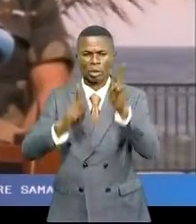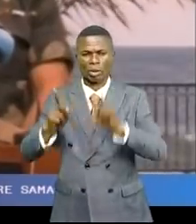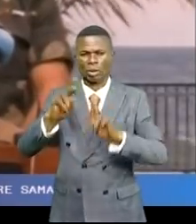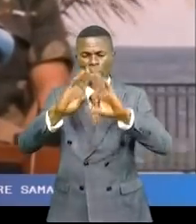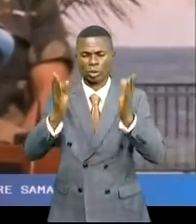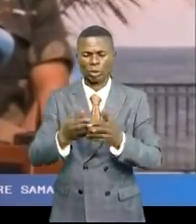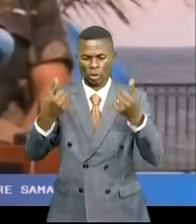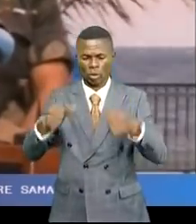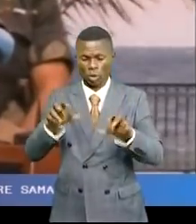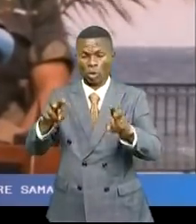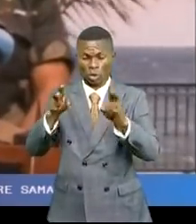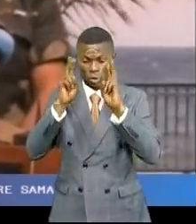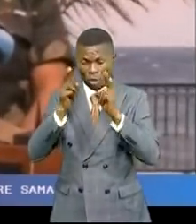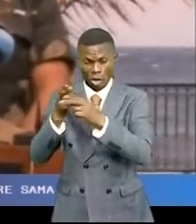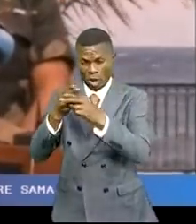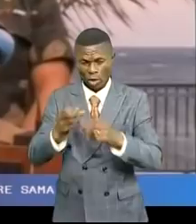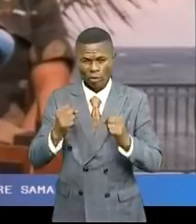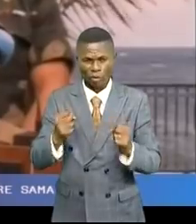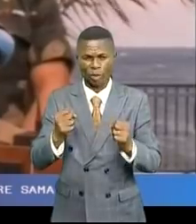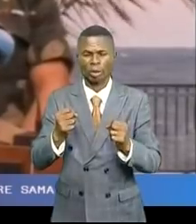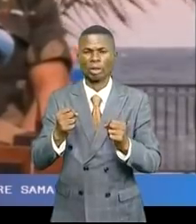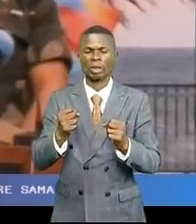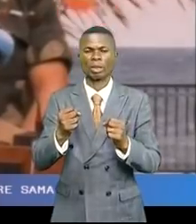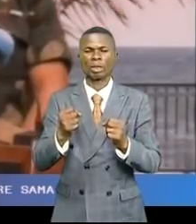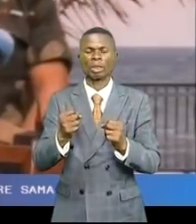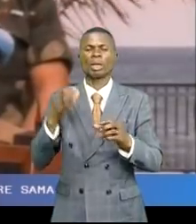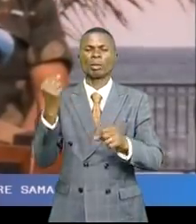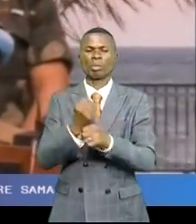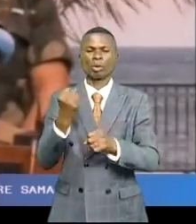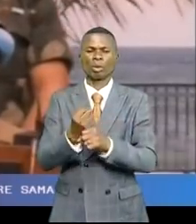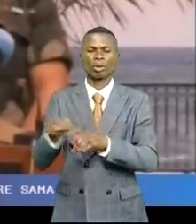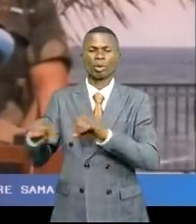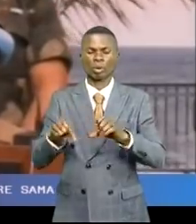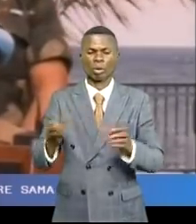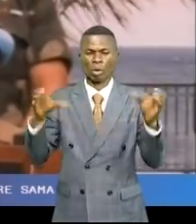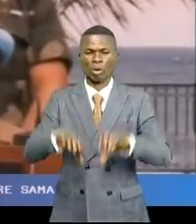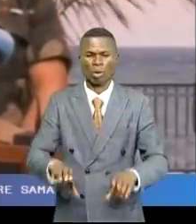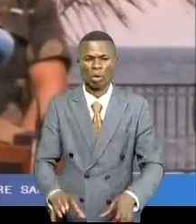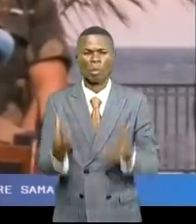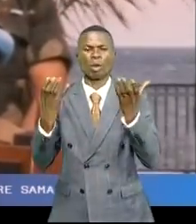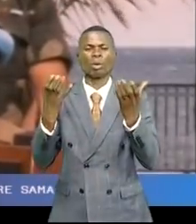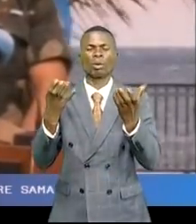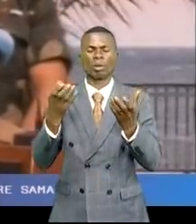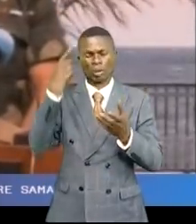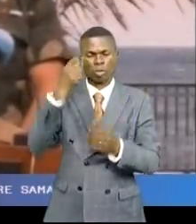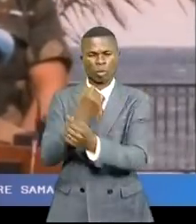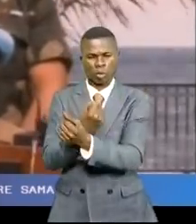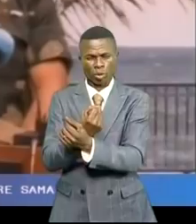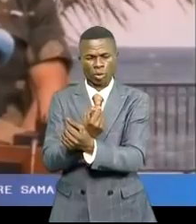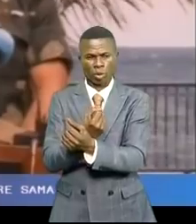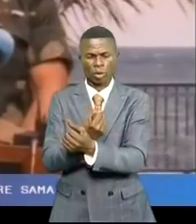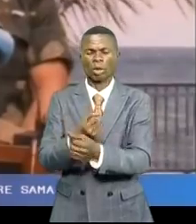demeurer vigilante en rapport aux activités volcaniques, au respect strict des